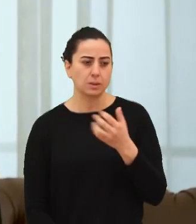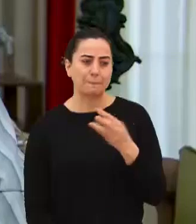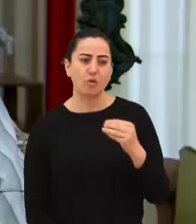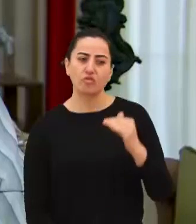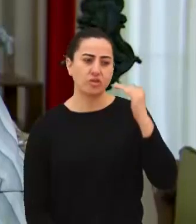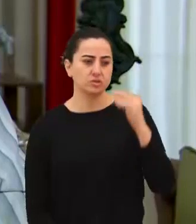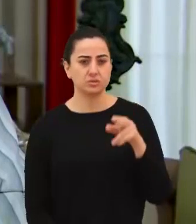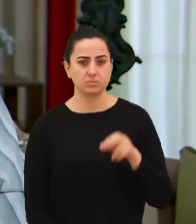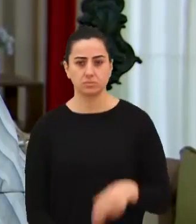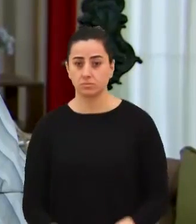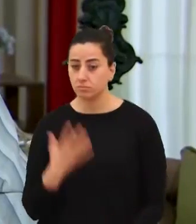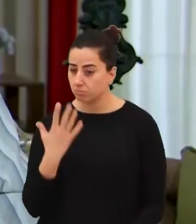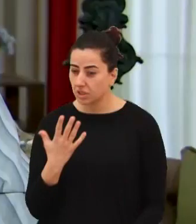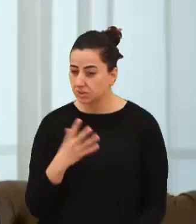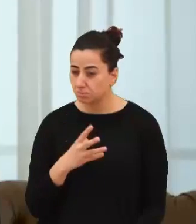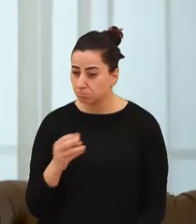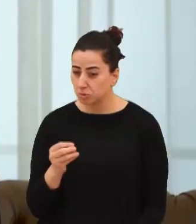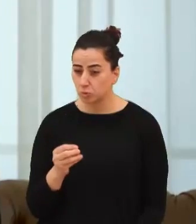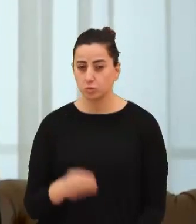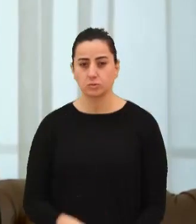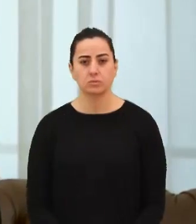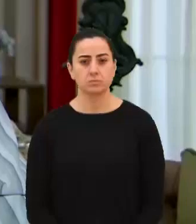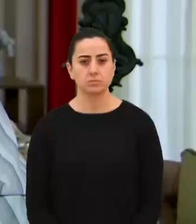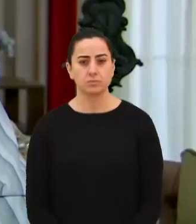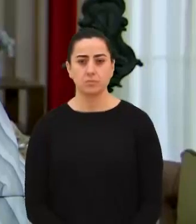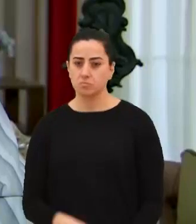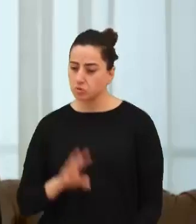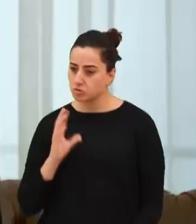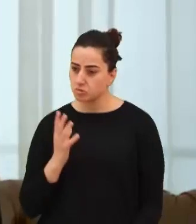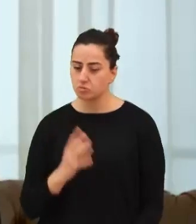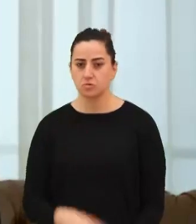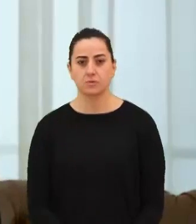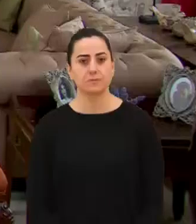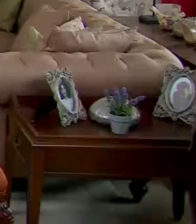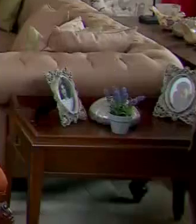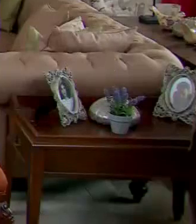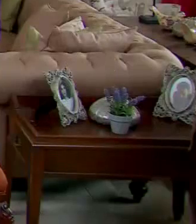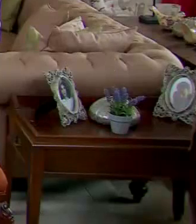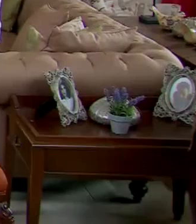değildir. 5 milyon? Hadi ya. Rahat.